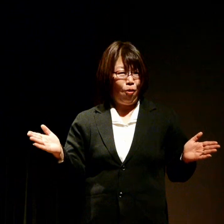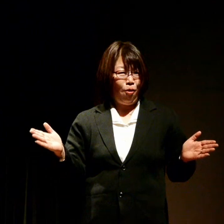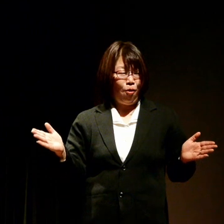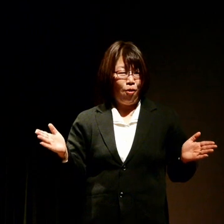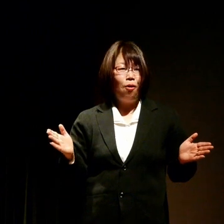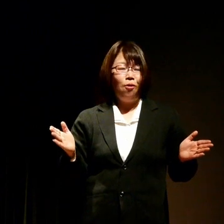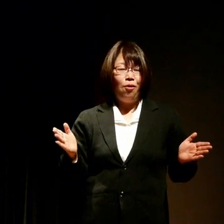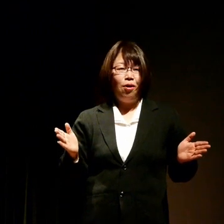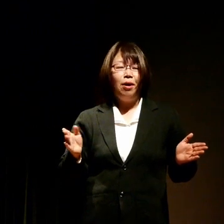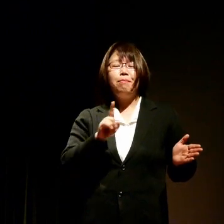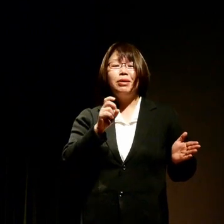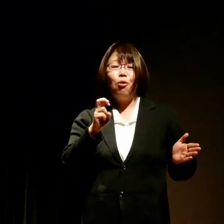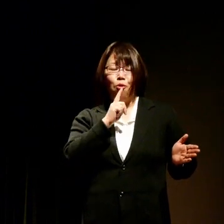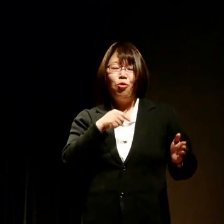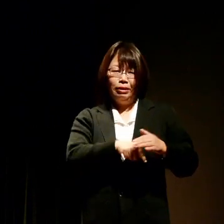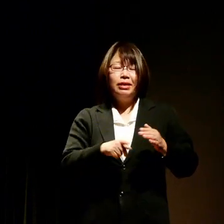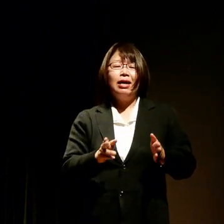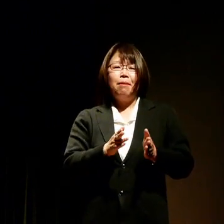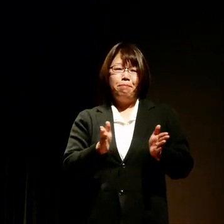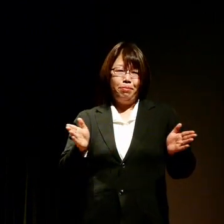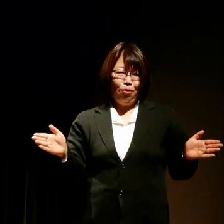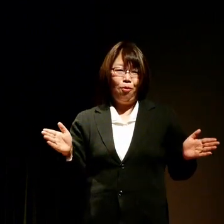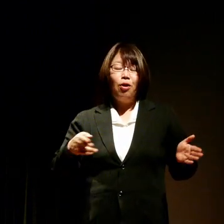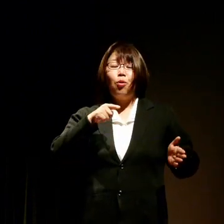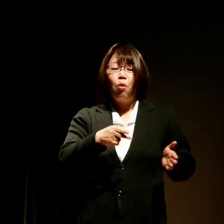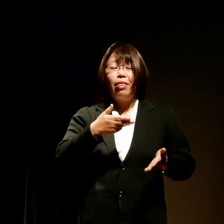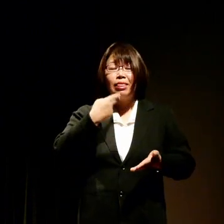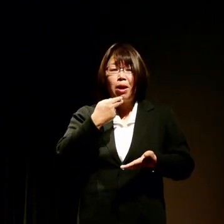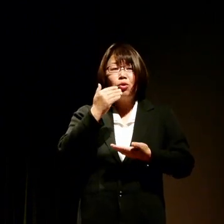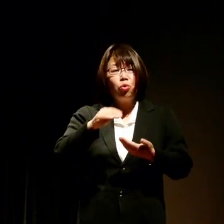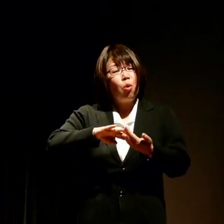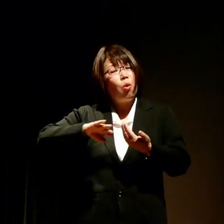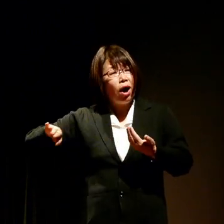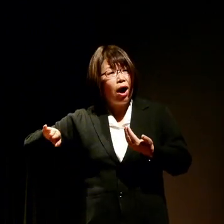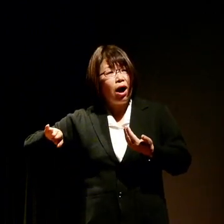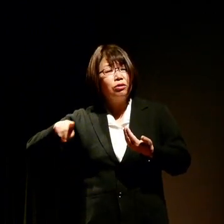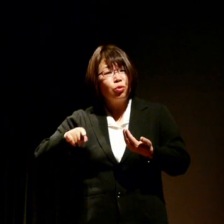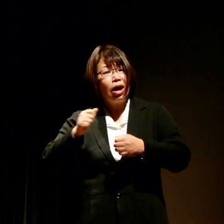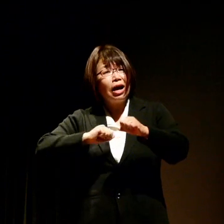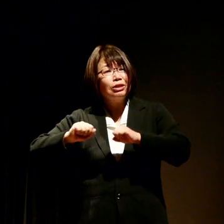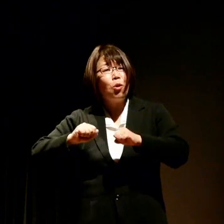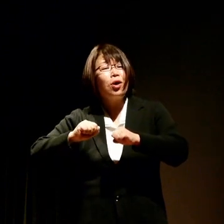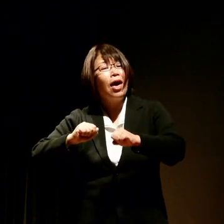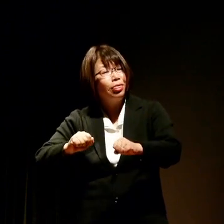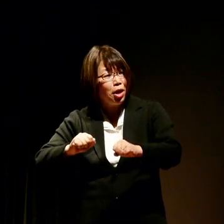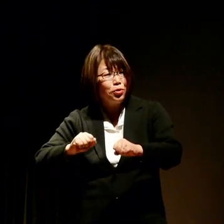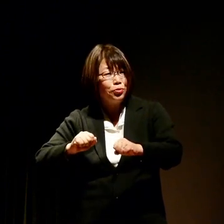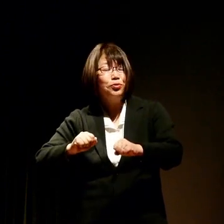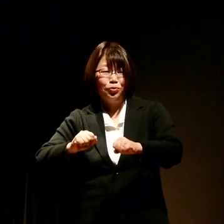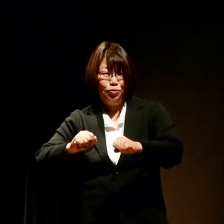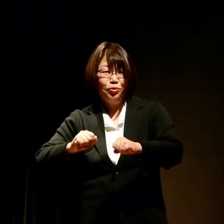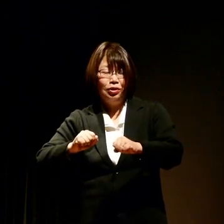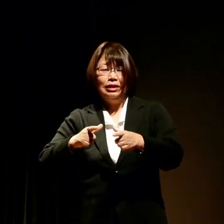ビロ、これは食べること以外にそんな活動をしている、